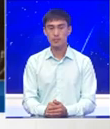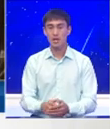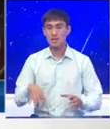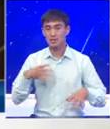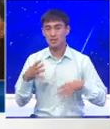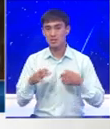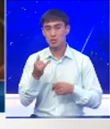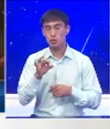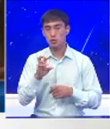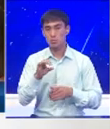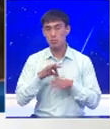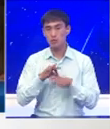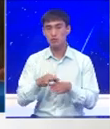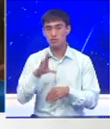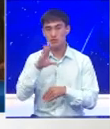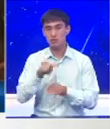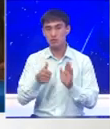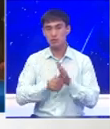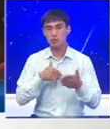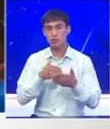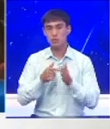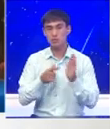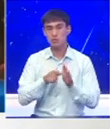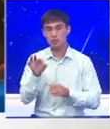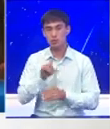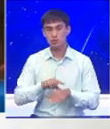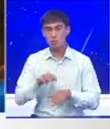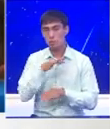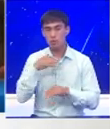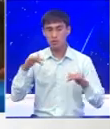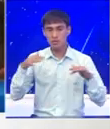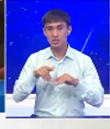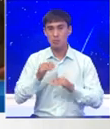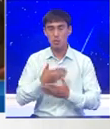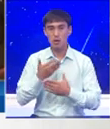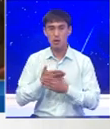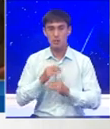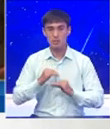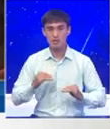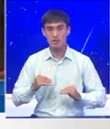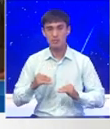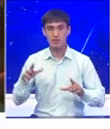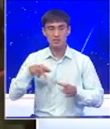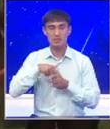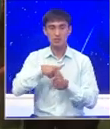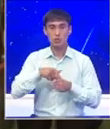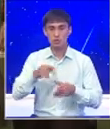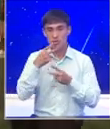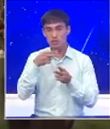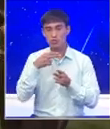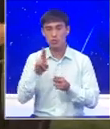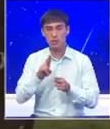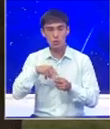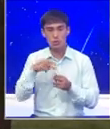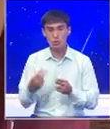Занятия по иппотерапии проводятся вечером с 6 до 7 часов. Приходят много детей. Мы помогаем ребятам сесть на лошадь. Следим за тем, чтобы